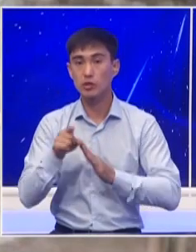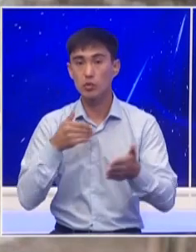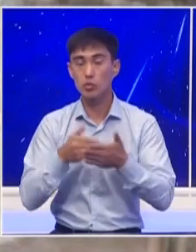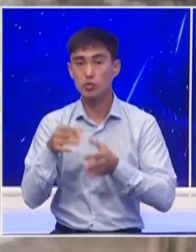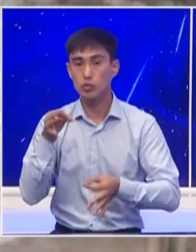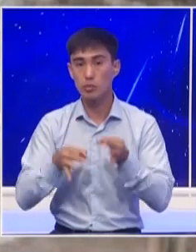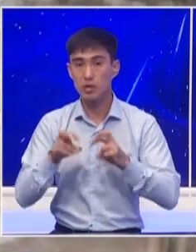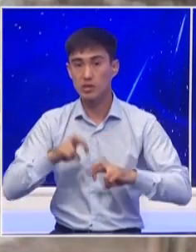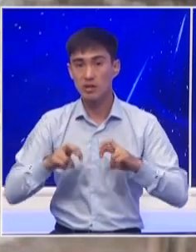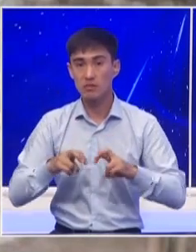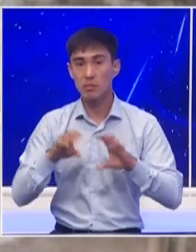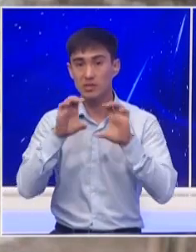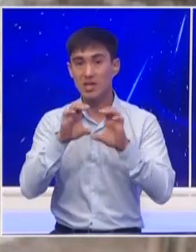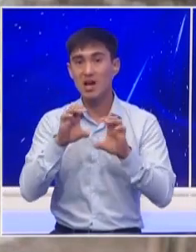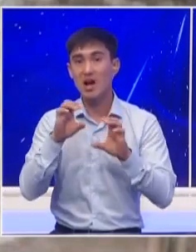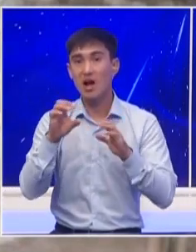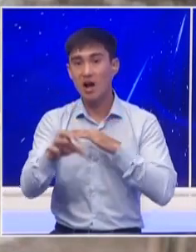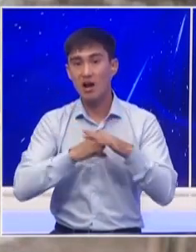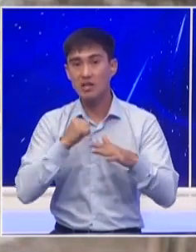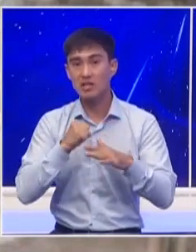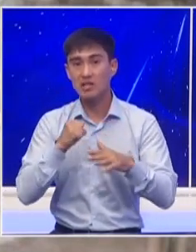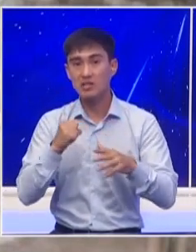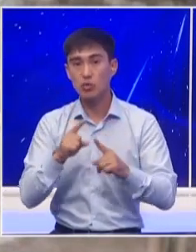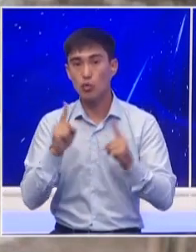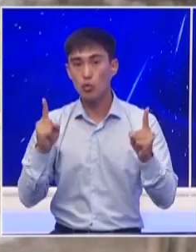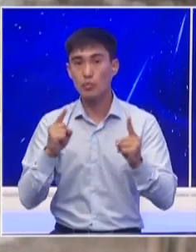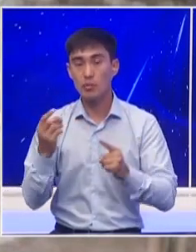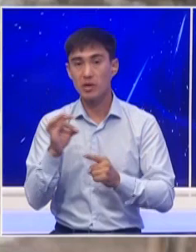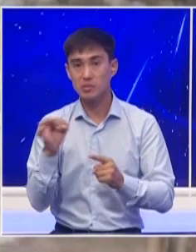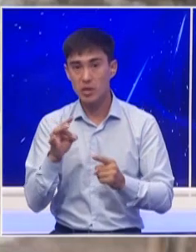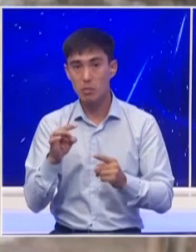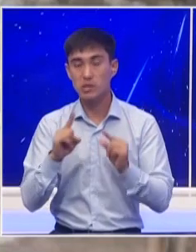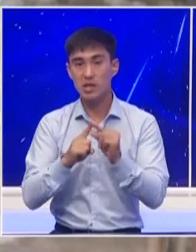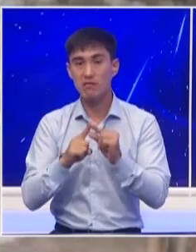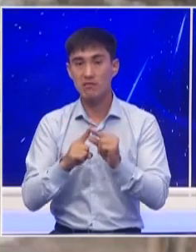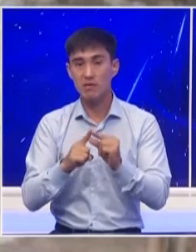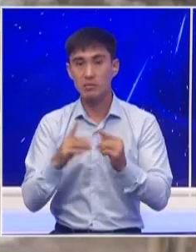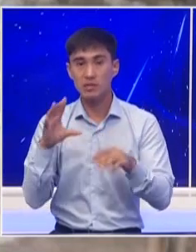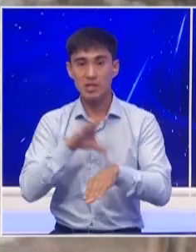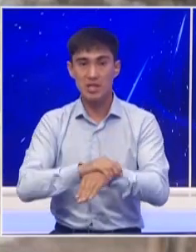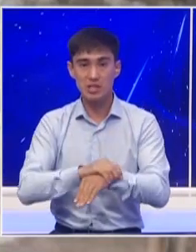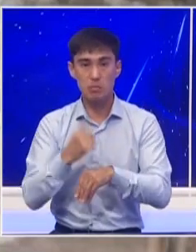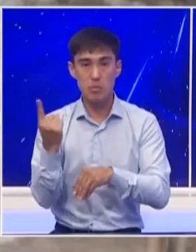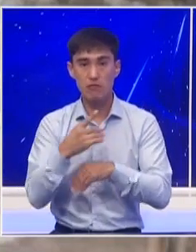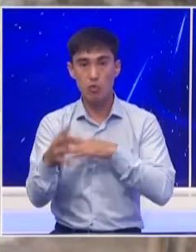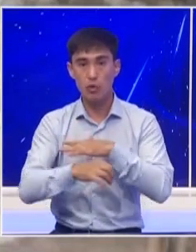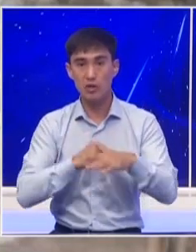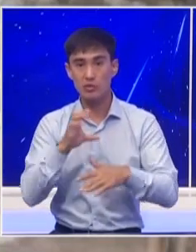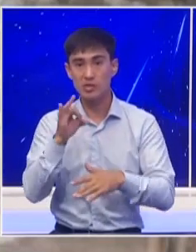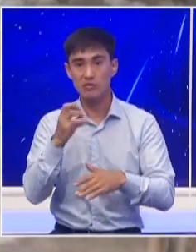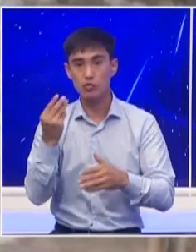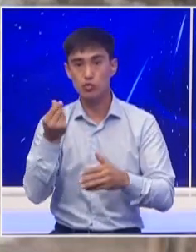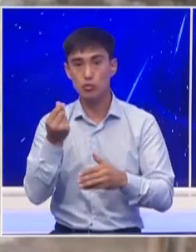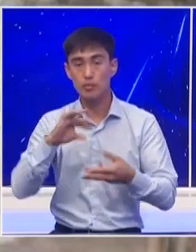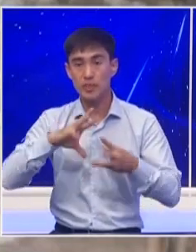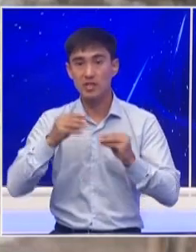досудебное расследование по статье «Кража, совершенная в крупном размере». По словам задержанной, на первую украденную сейфу сумму в